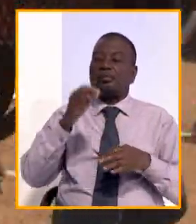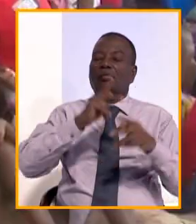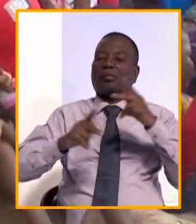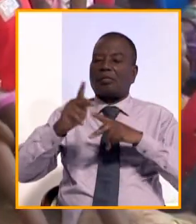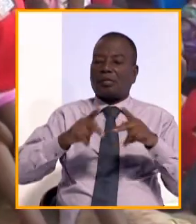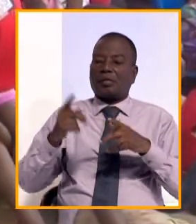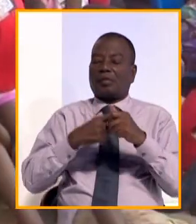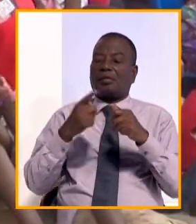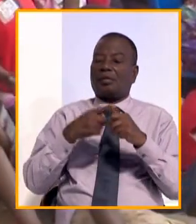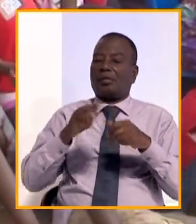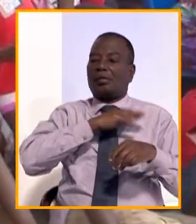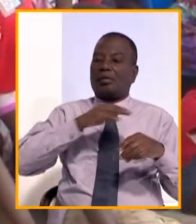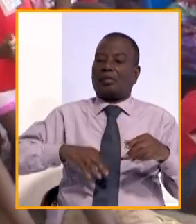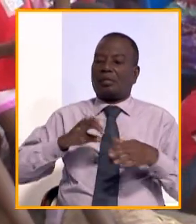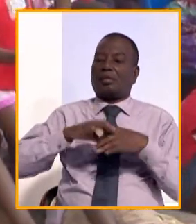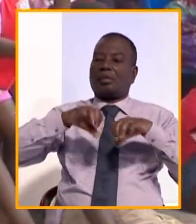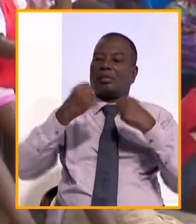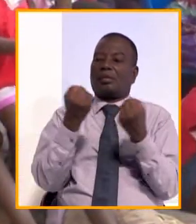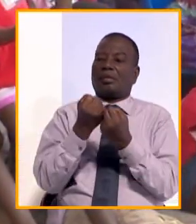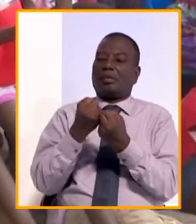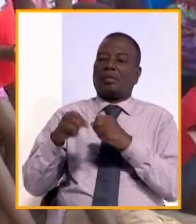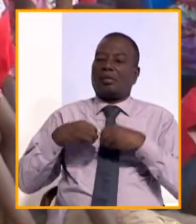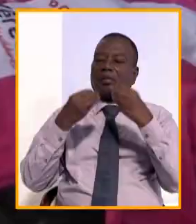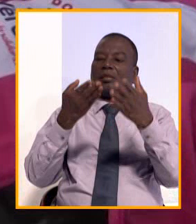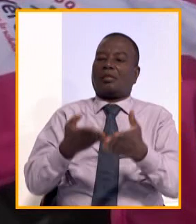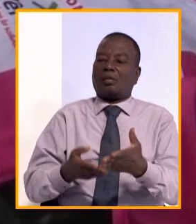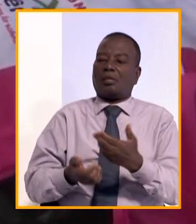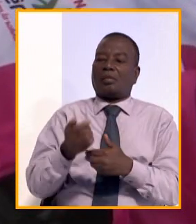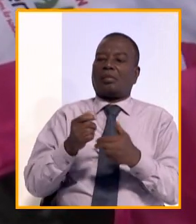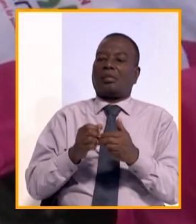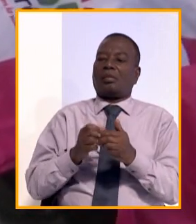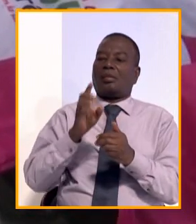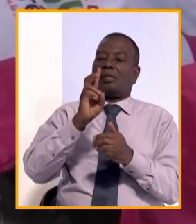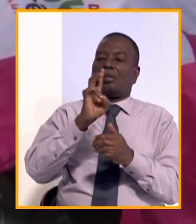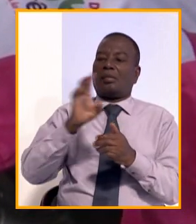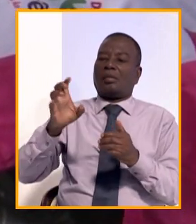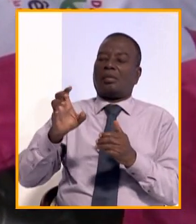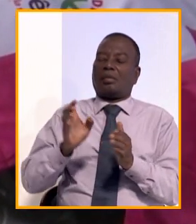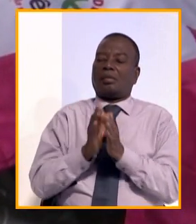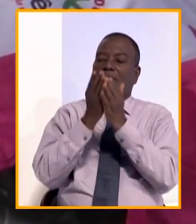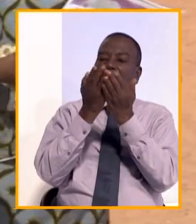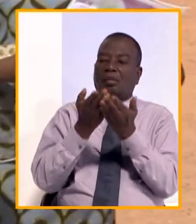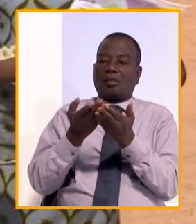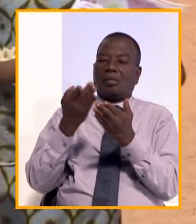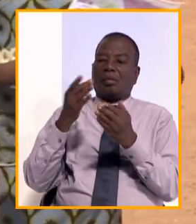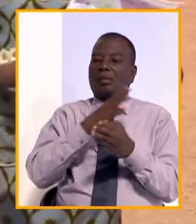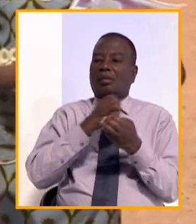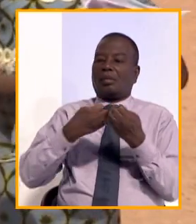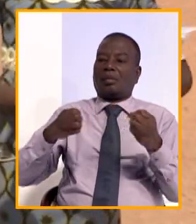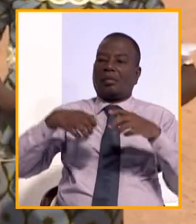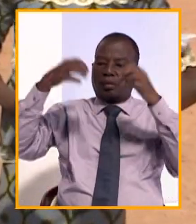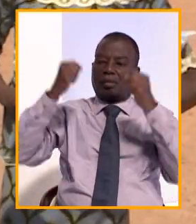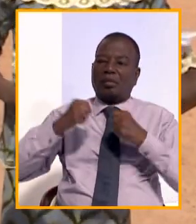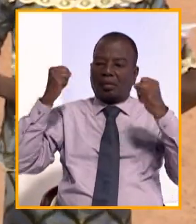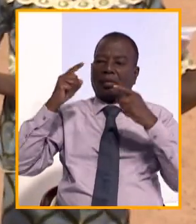une priorité. Les membres de cette association ont offert plus de 700 kits scolaires et des équipements sportifs à cette école primaire de la